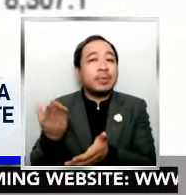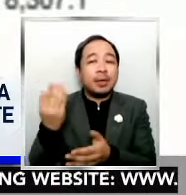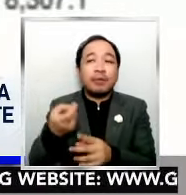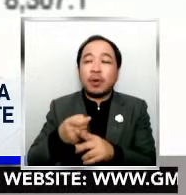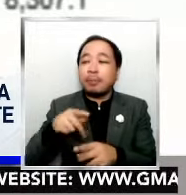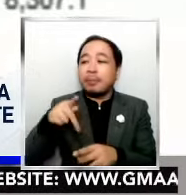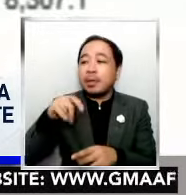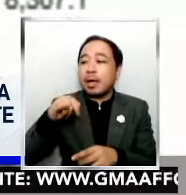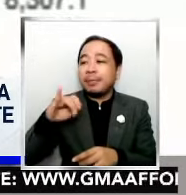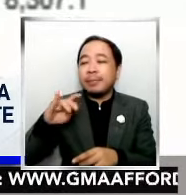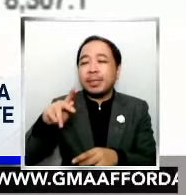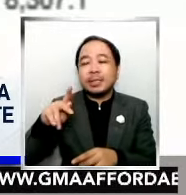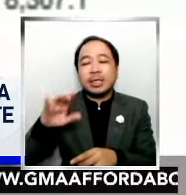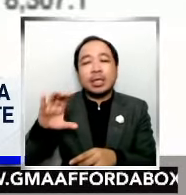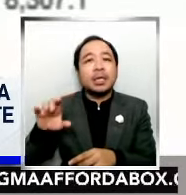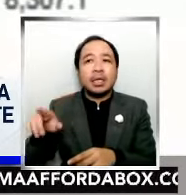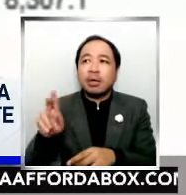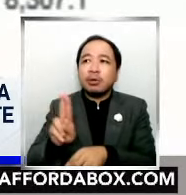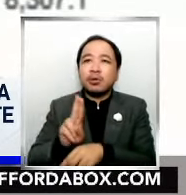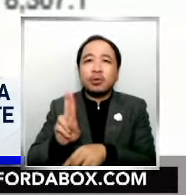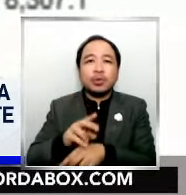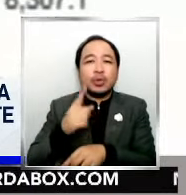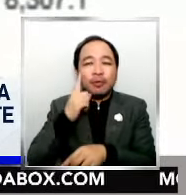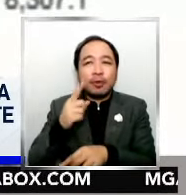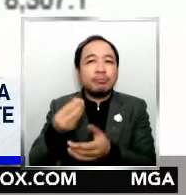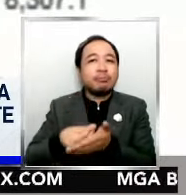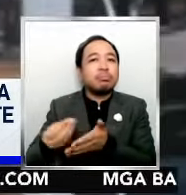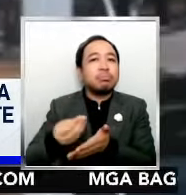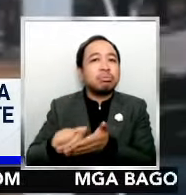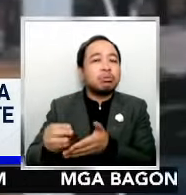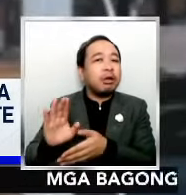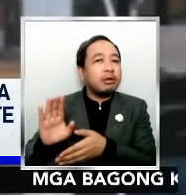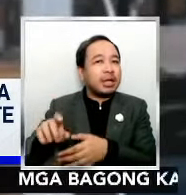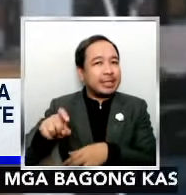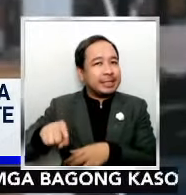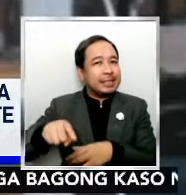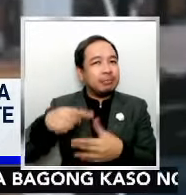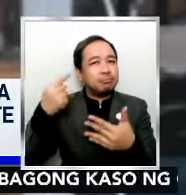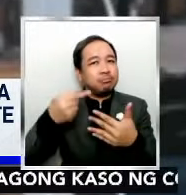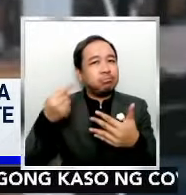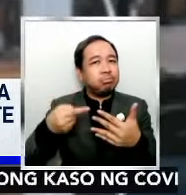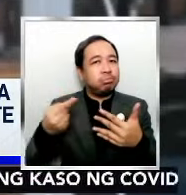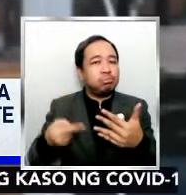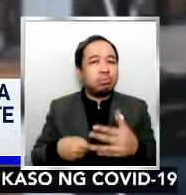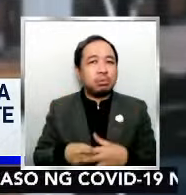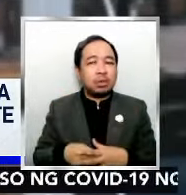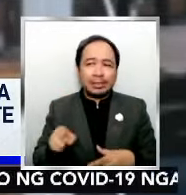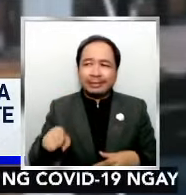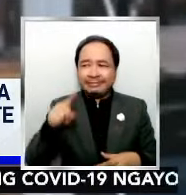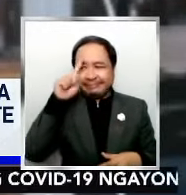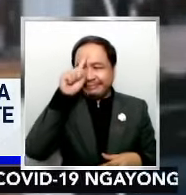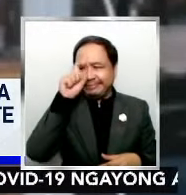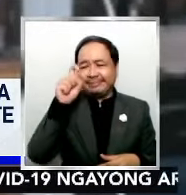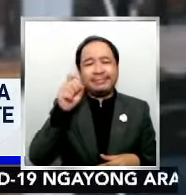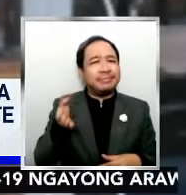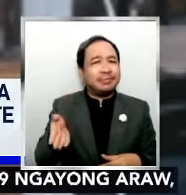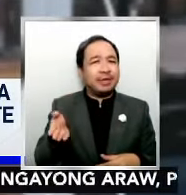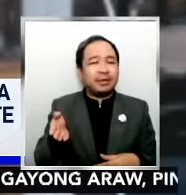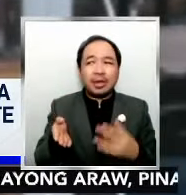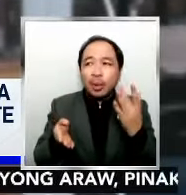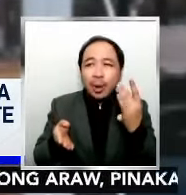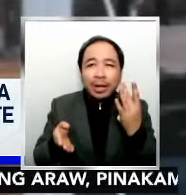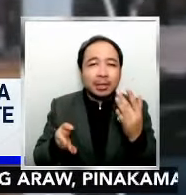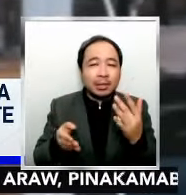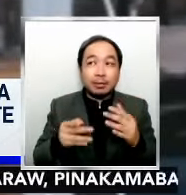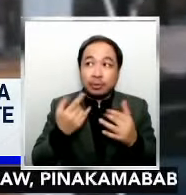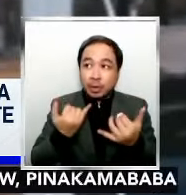na ginagamit ng mga ahensya sa pagbili ng kanilang mga kinakailangan. This is anomalous, di ba? Mabuti na buksan